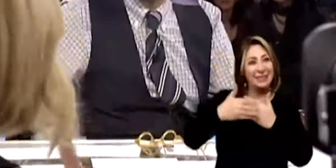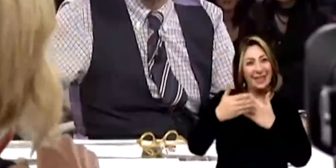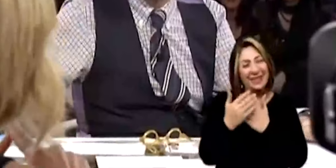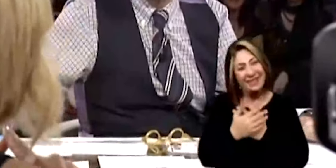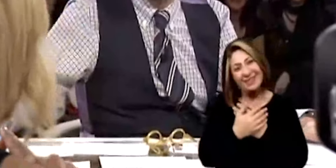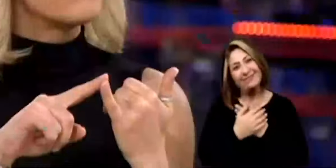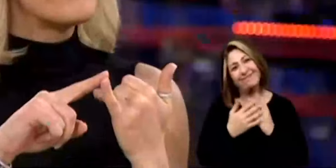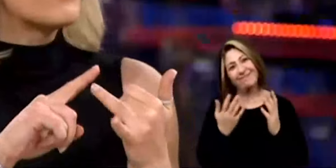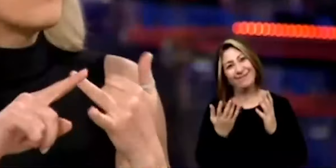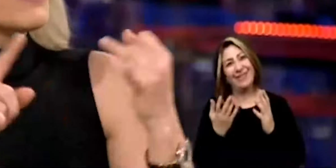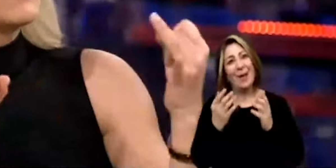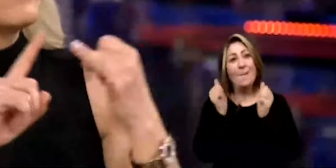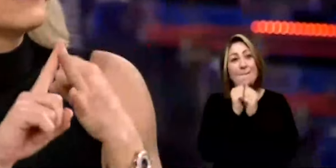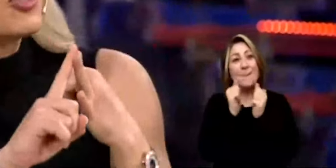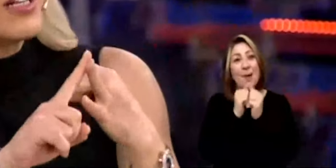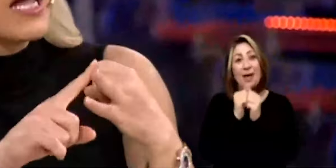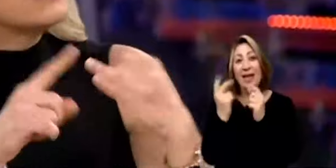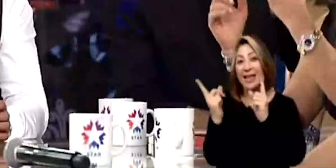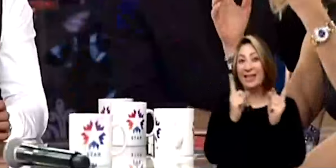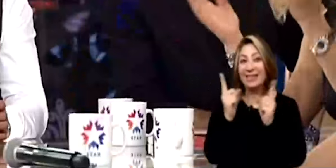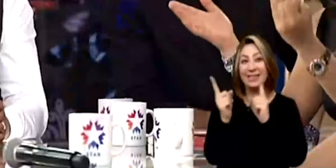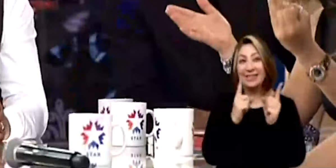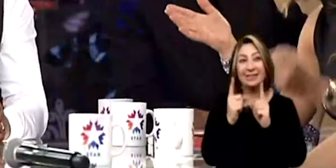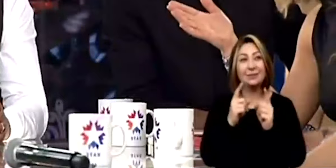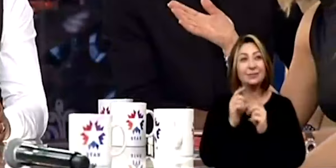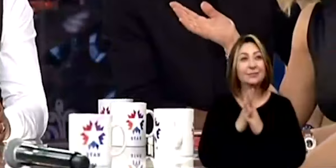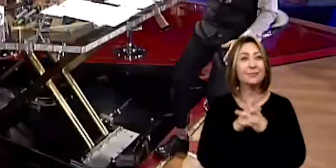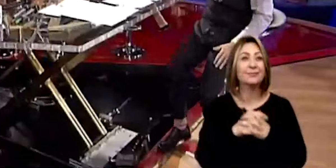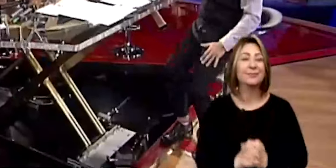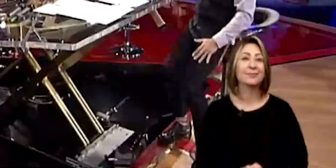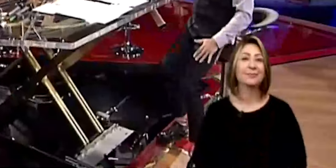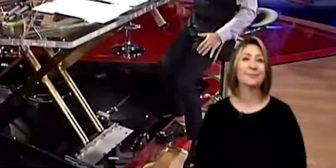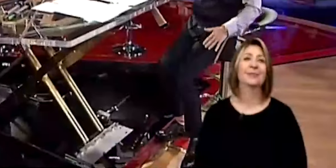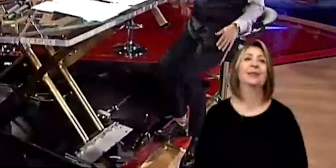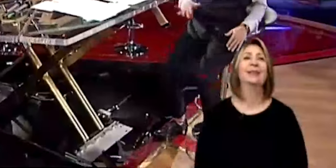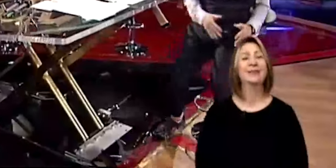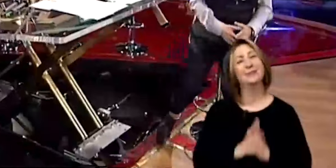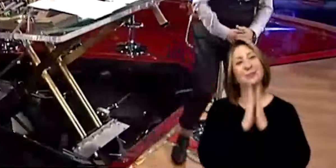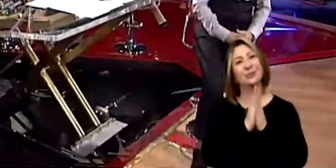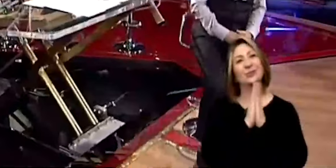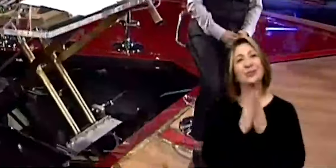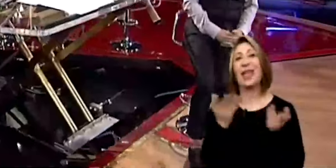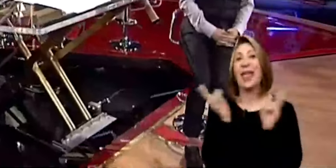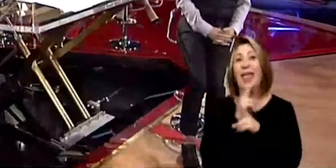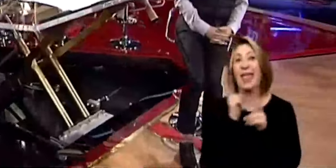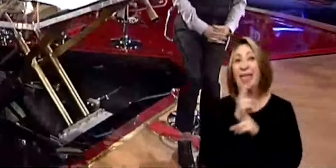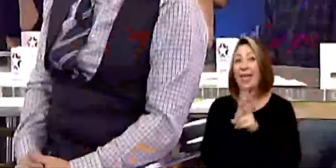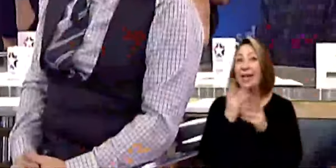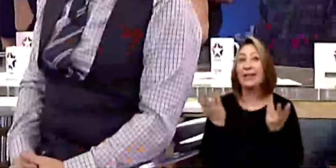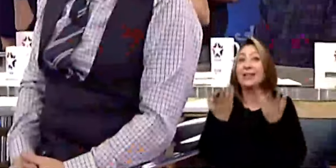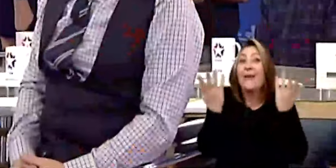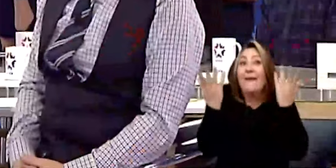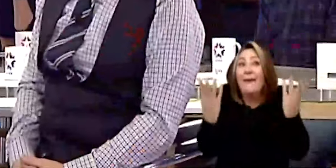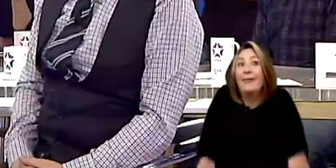dahil beraber ikili ilişkiler illa iki kişi. Çocuklar bir dakika hocam çok özür dilerim. Ne oluyor? Hayır